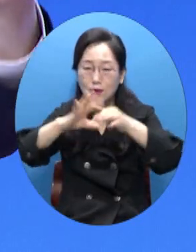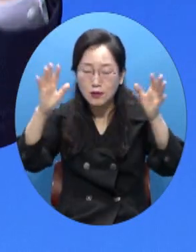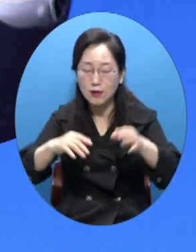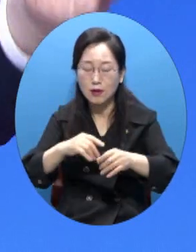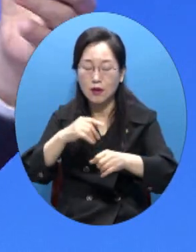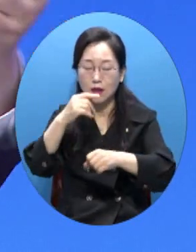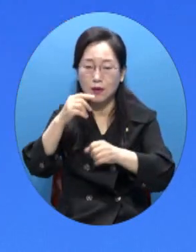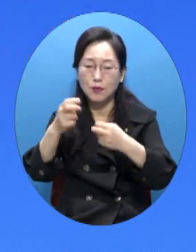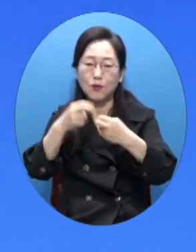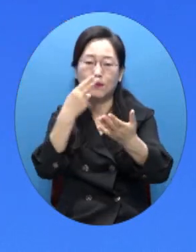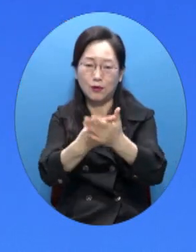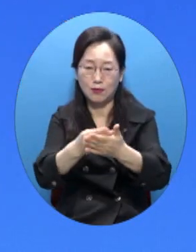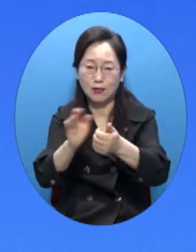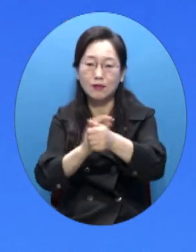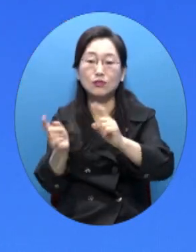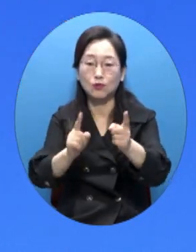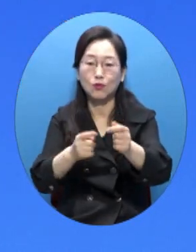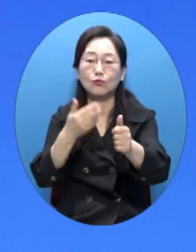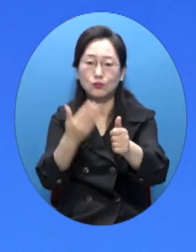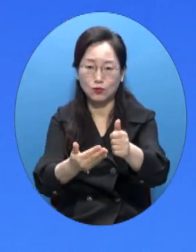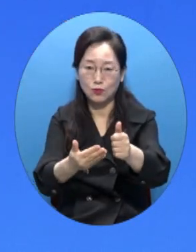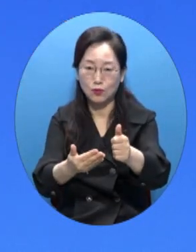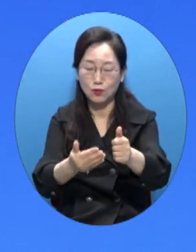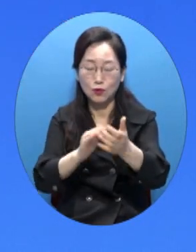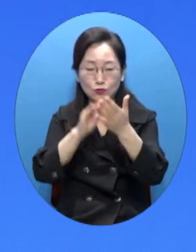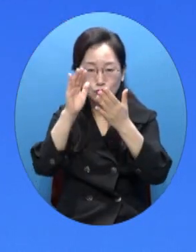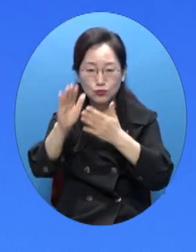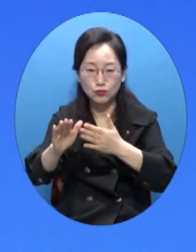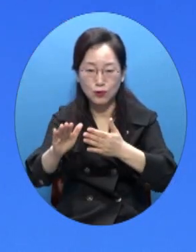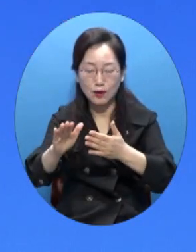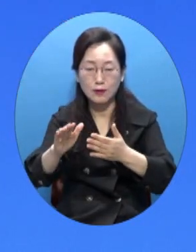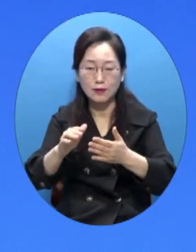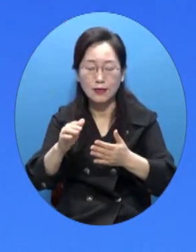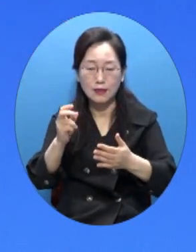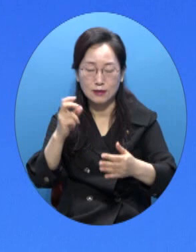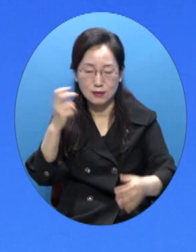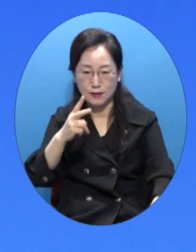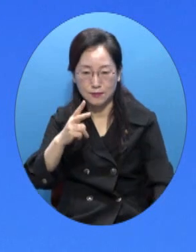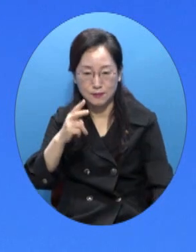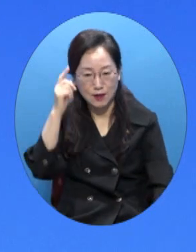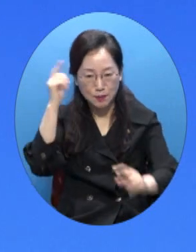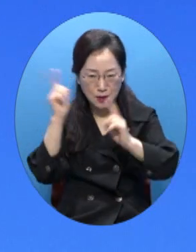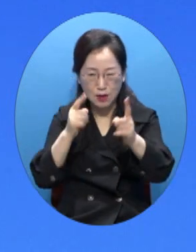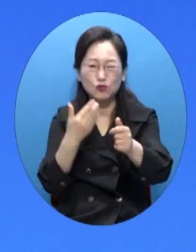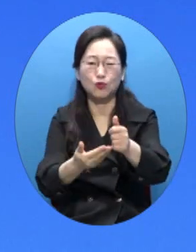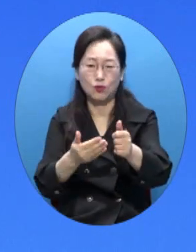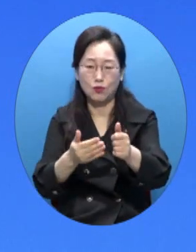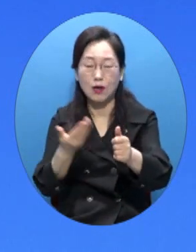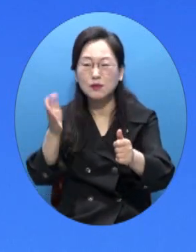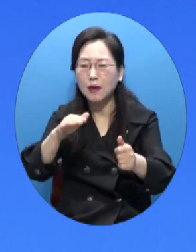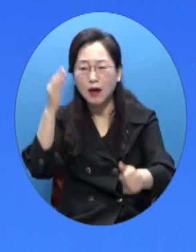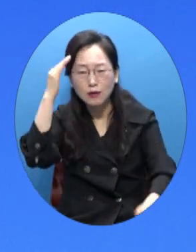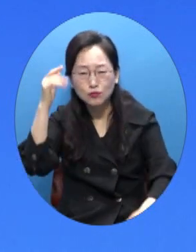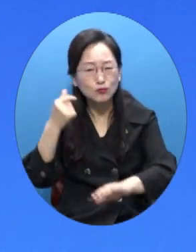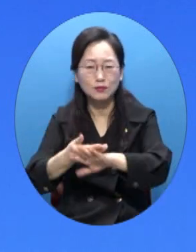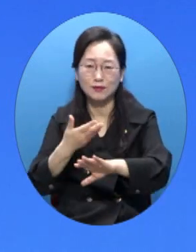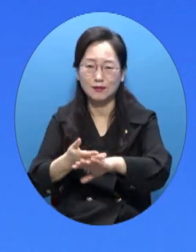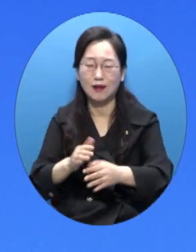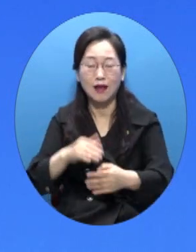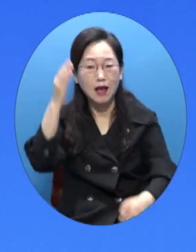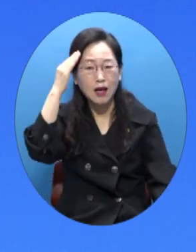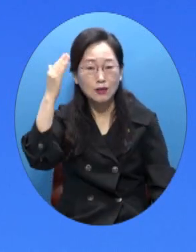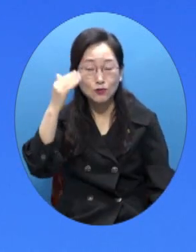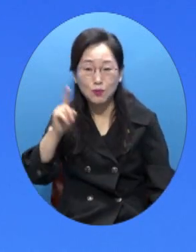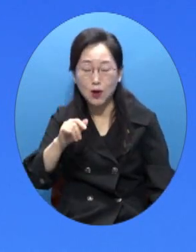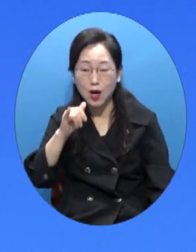들어가서 치료받고 나와서 정상적인 삶을 살게 하는 것인데 우리나라는 아직 그런 시스템이 되어 있지 않습니다. 우리나라에서